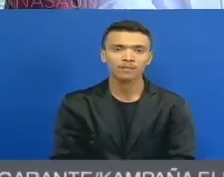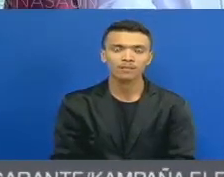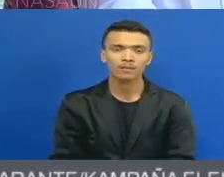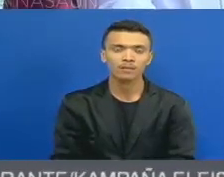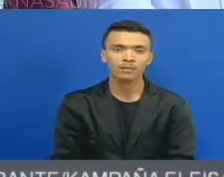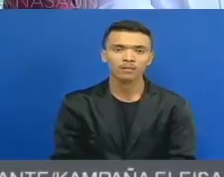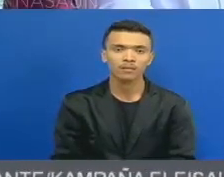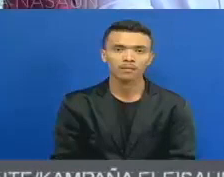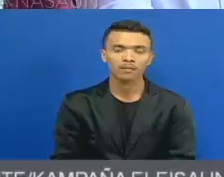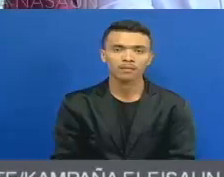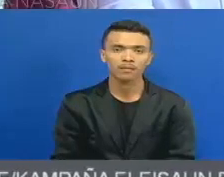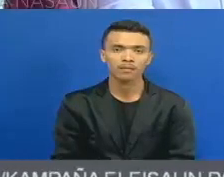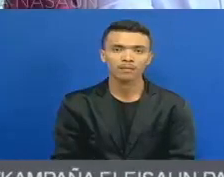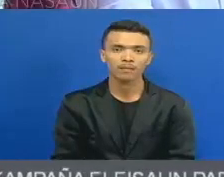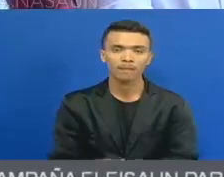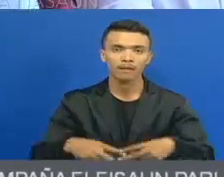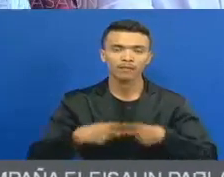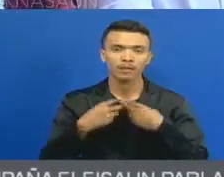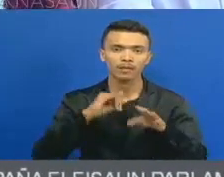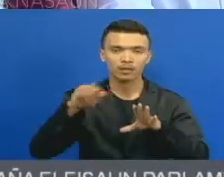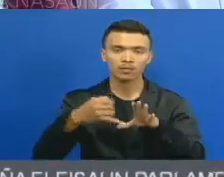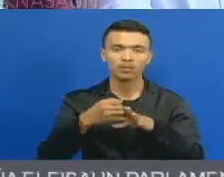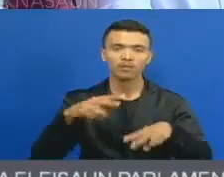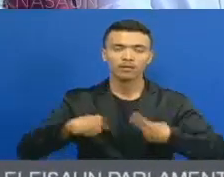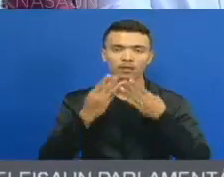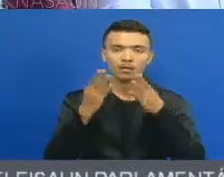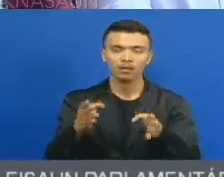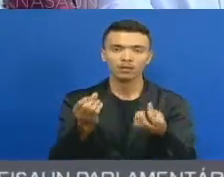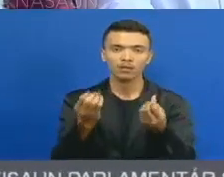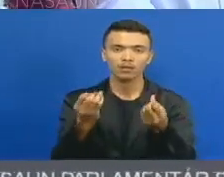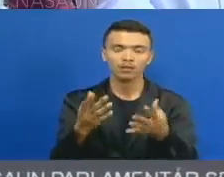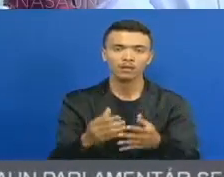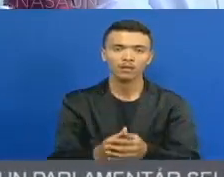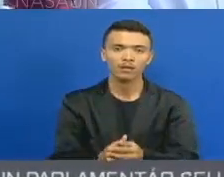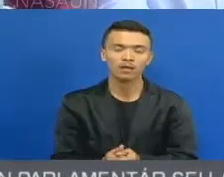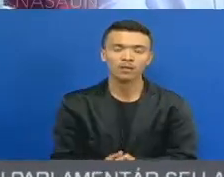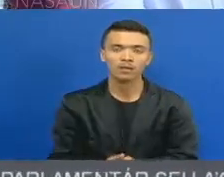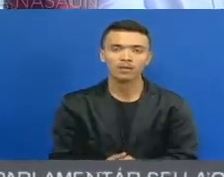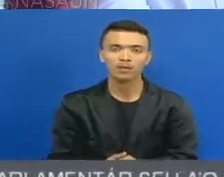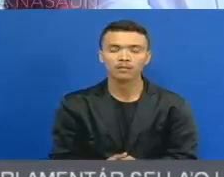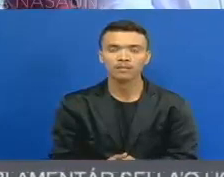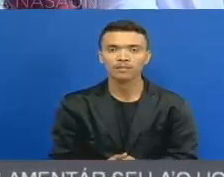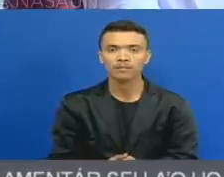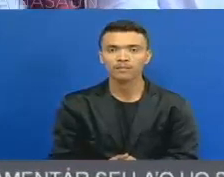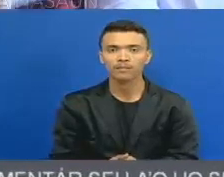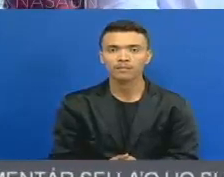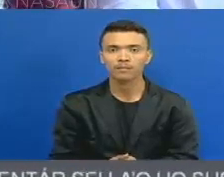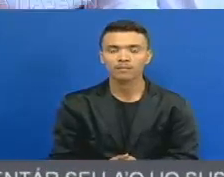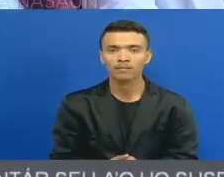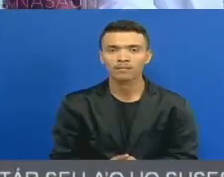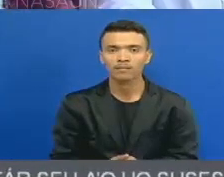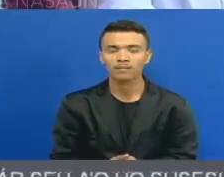itinerain kita herois sogozus parak kita lah yang kita atau halau itu hatim basira monumentu basira lah ya tapi kita lah